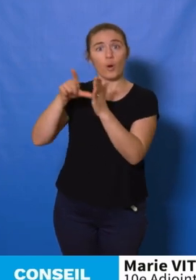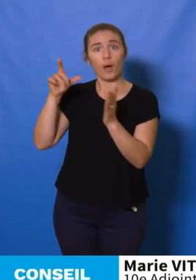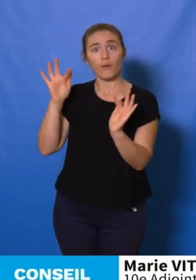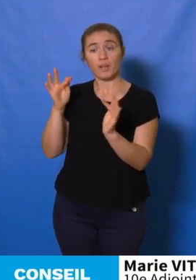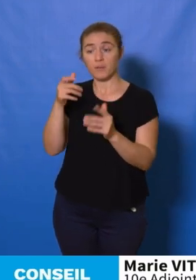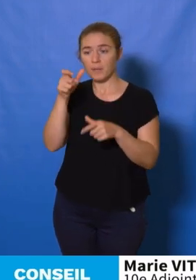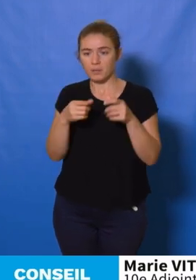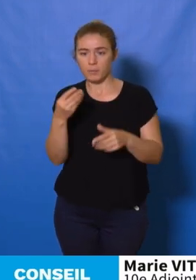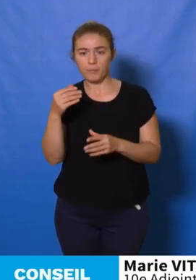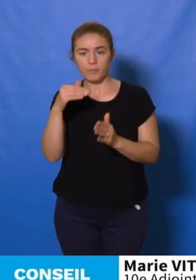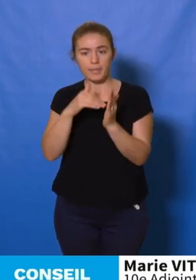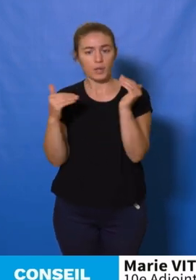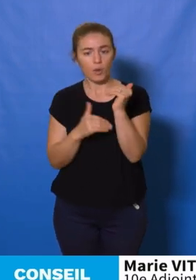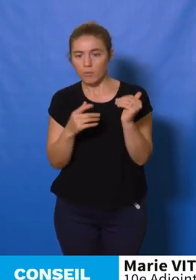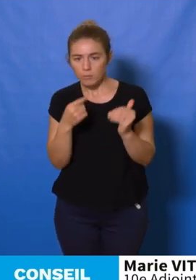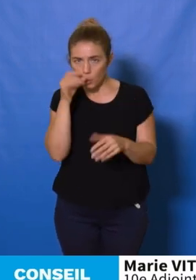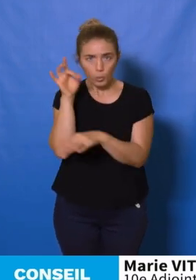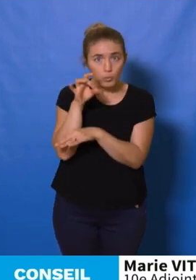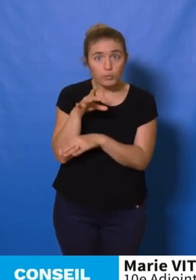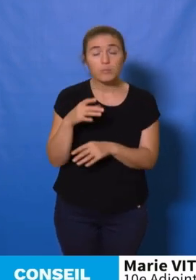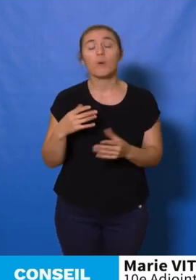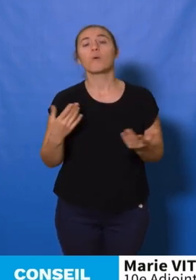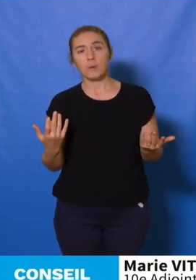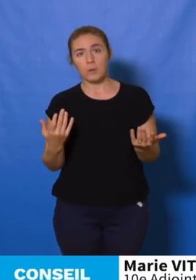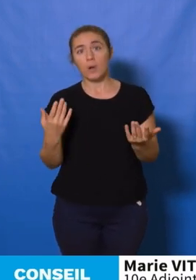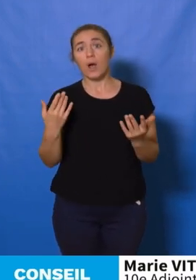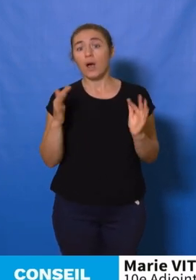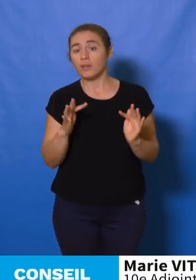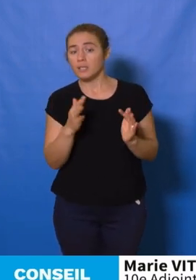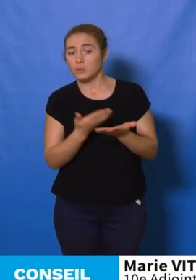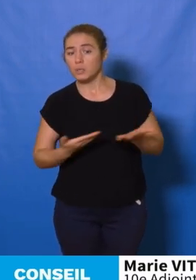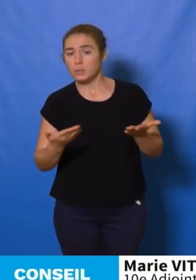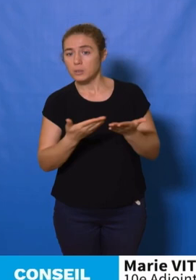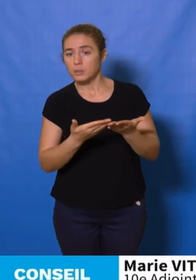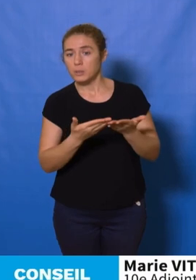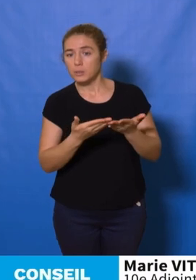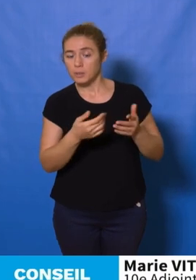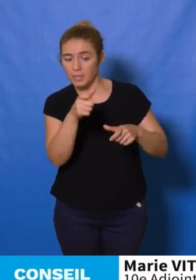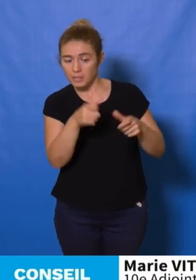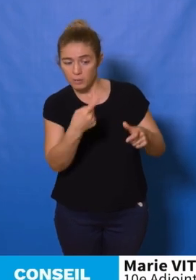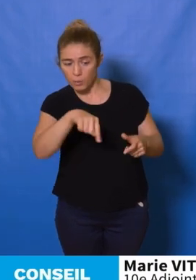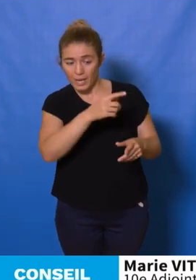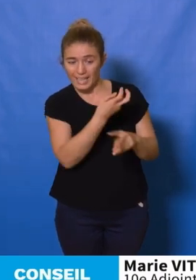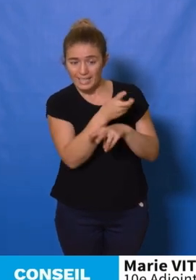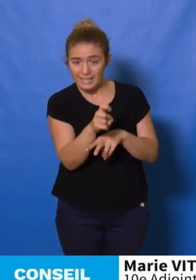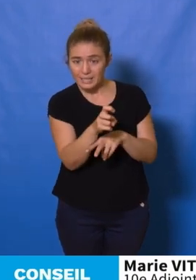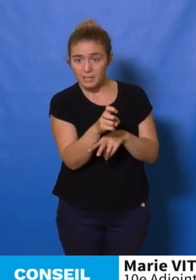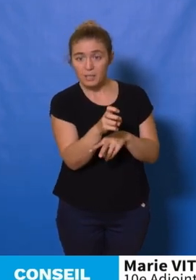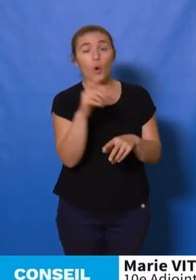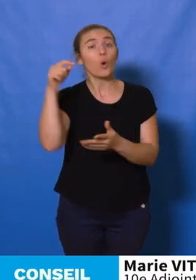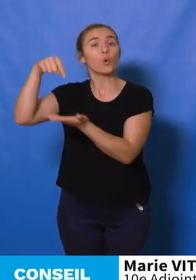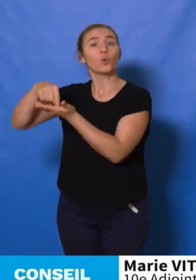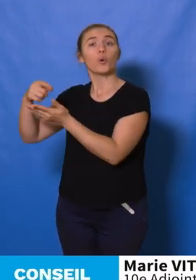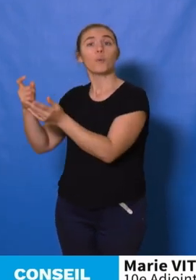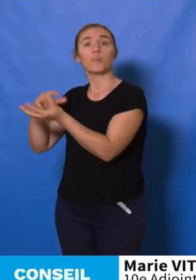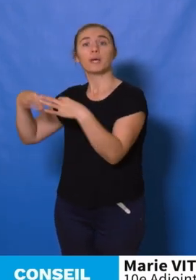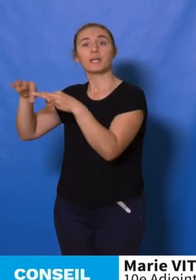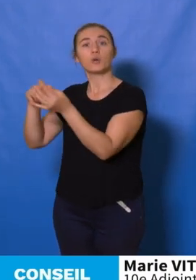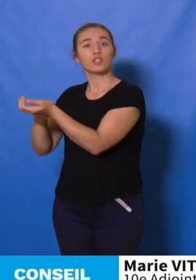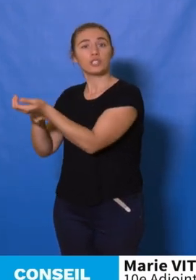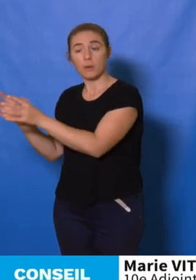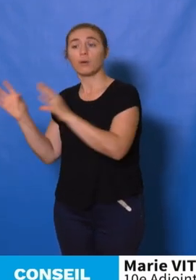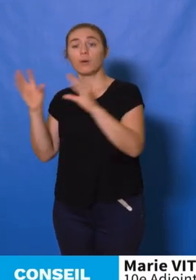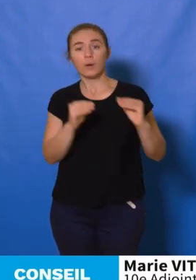féliciter de renforcer une politique d'expulsion au mépris des risques graves qu'encourent les personnes, parfois dans leur pays d'origine, et au mépris du